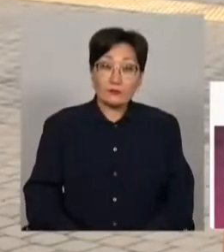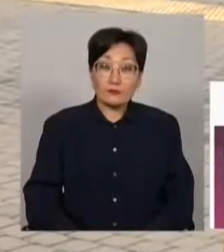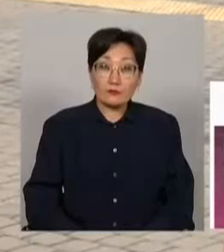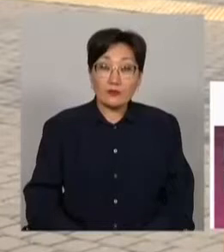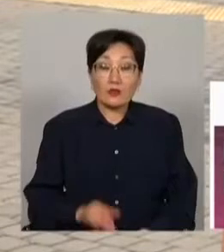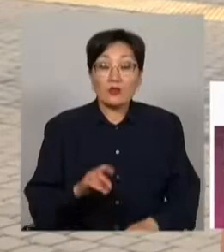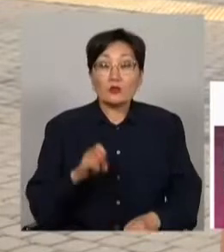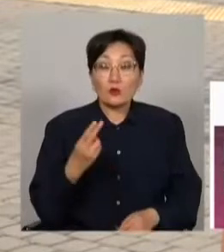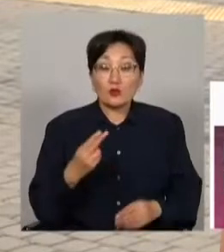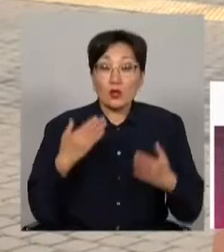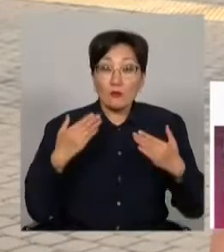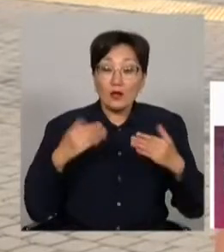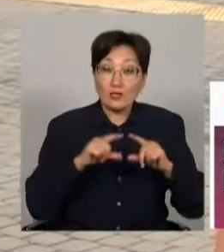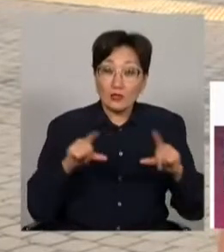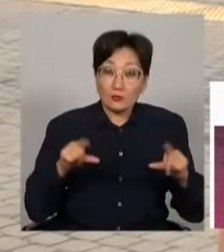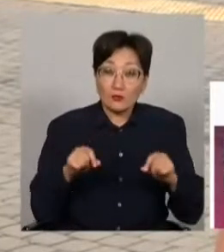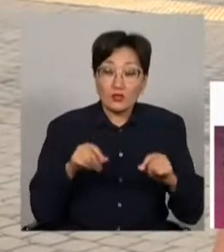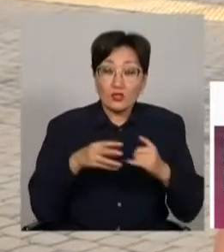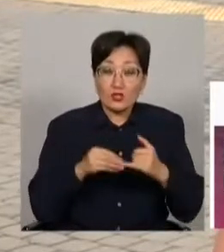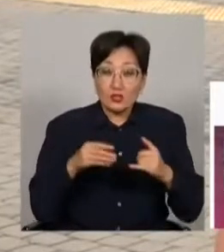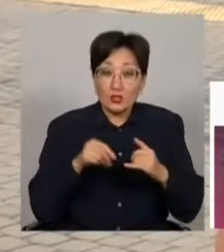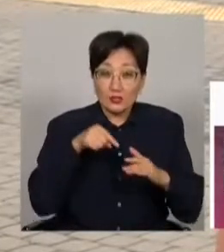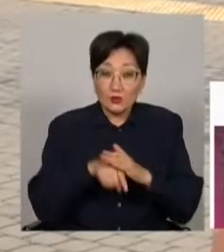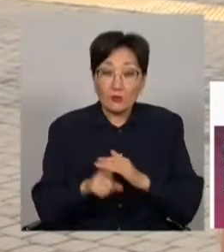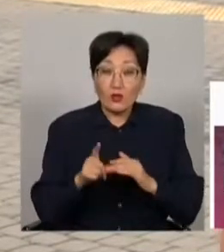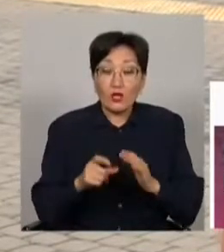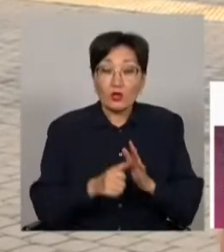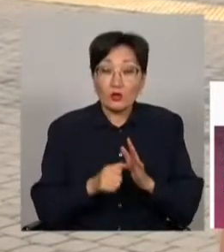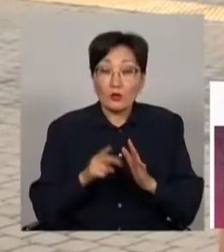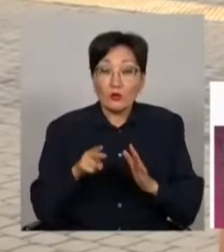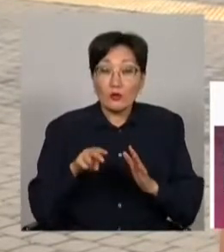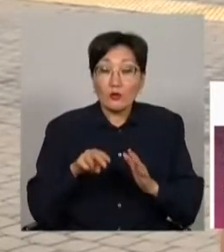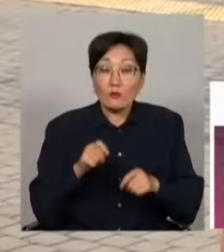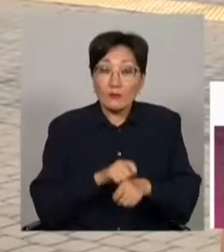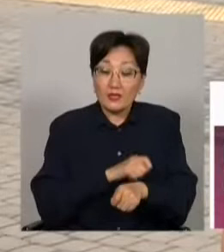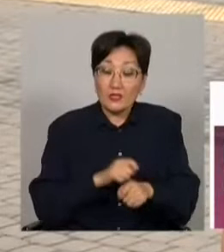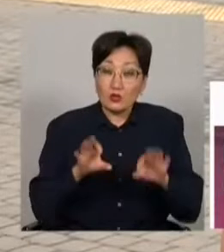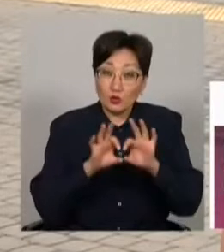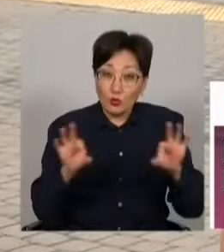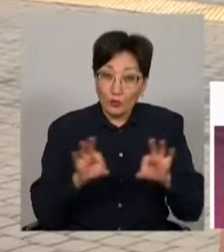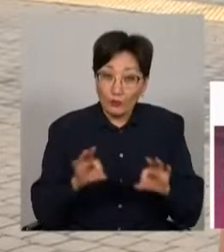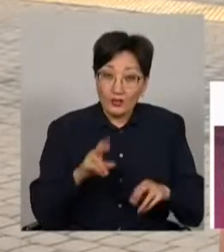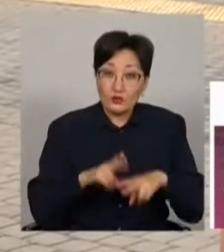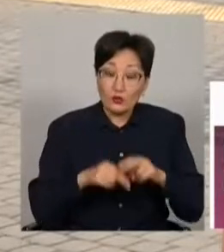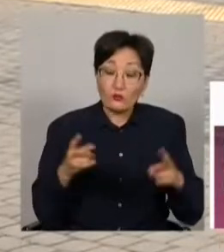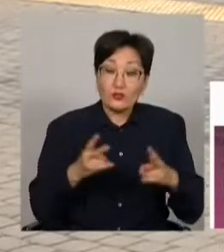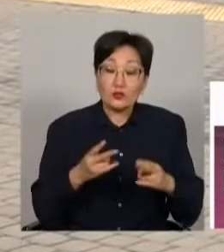ұлттық паркінің жеріне кіріп 600 метр труба салуымыз керек. Сол